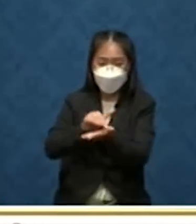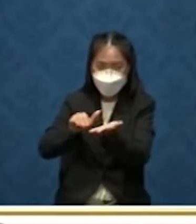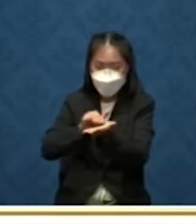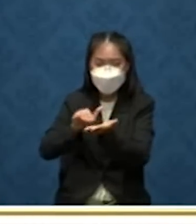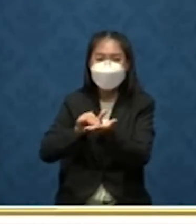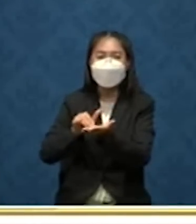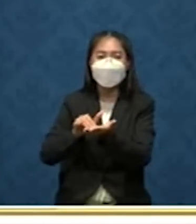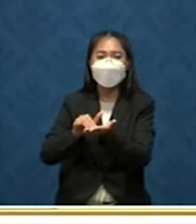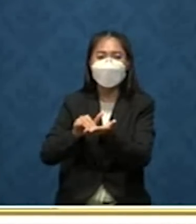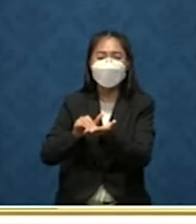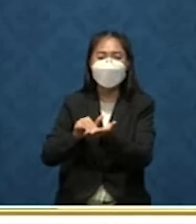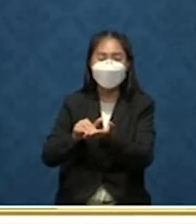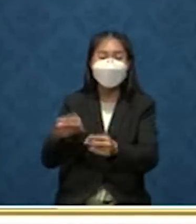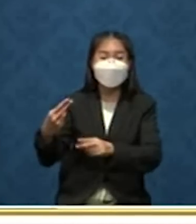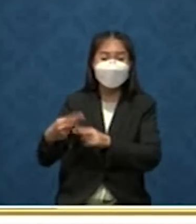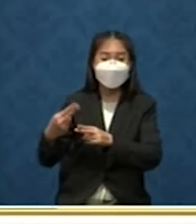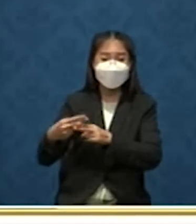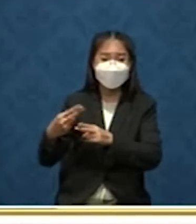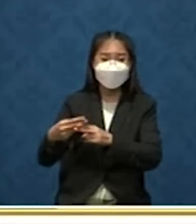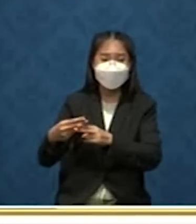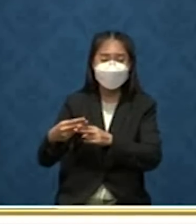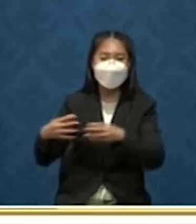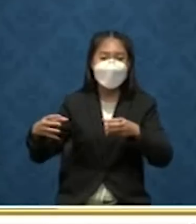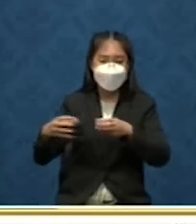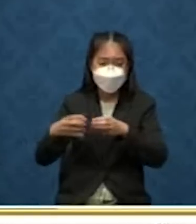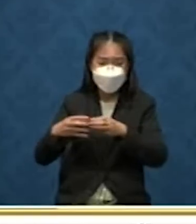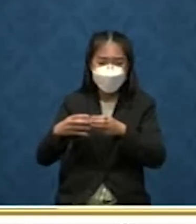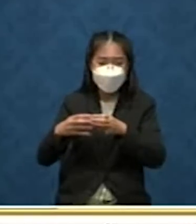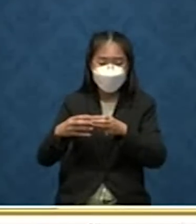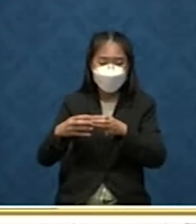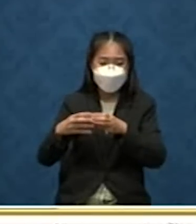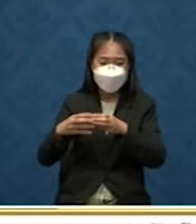าอยากได้เผื่อชื่อภัก หอบคคลภายนอก